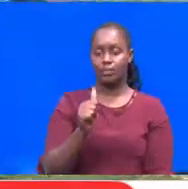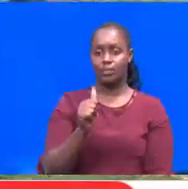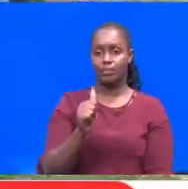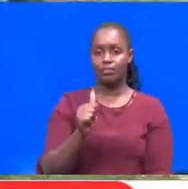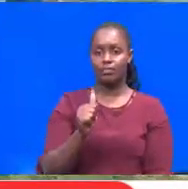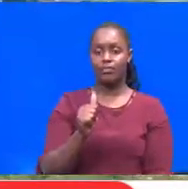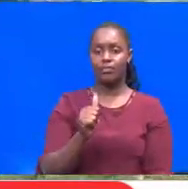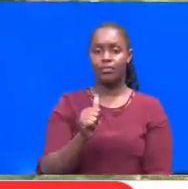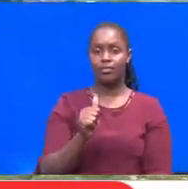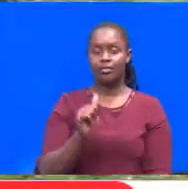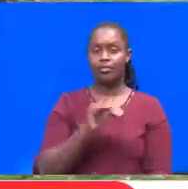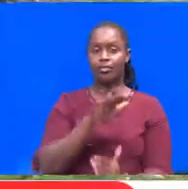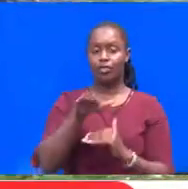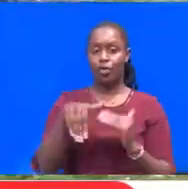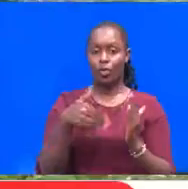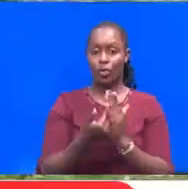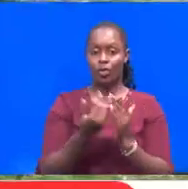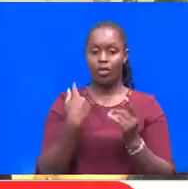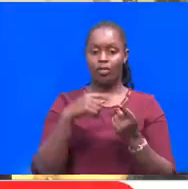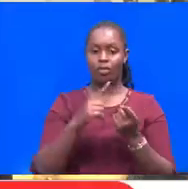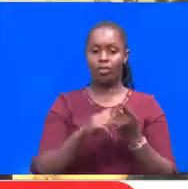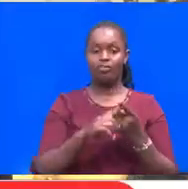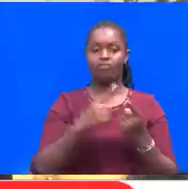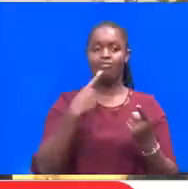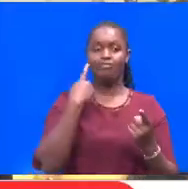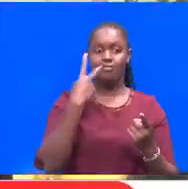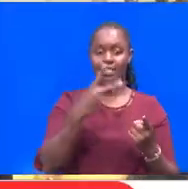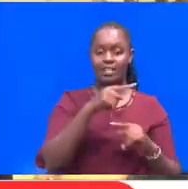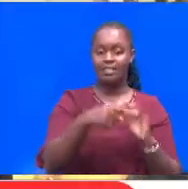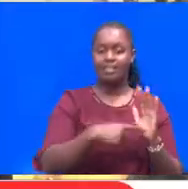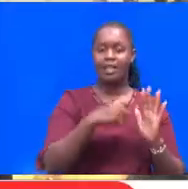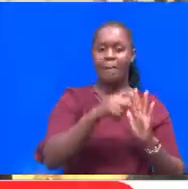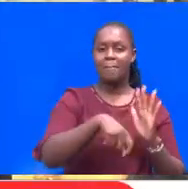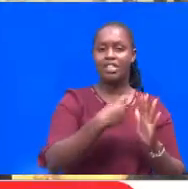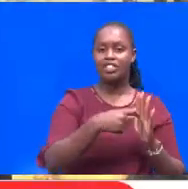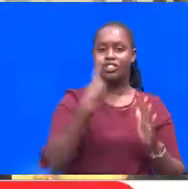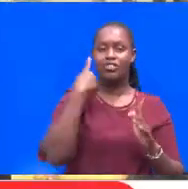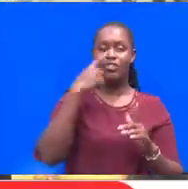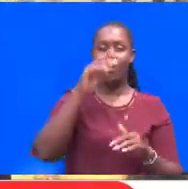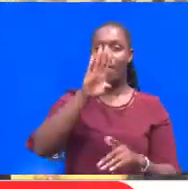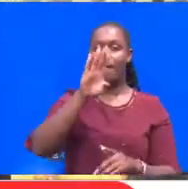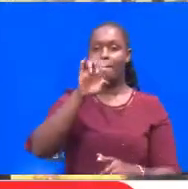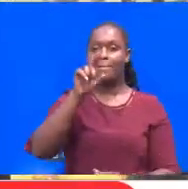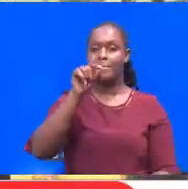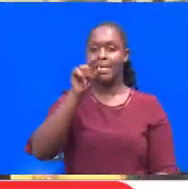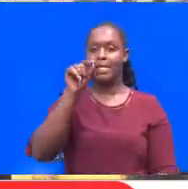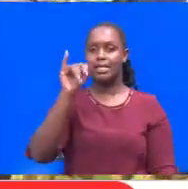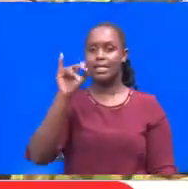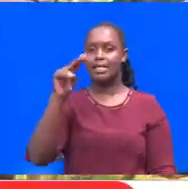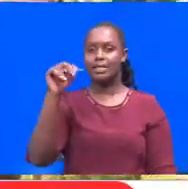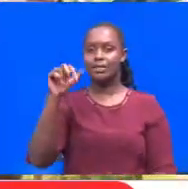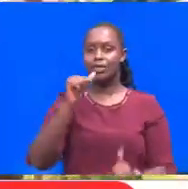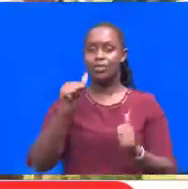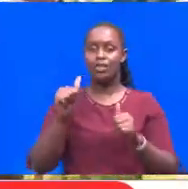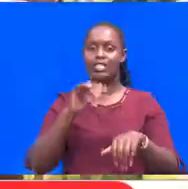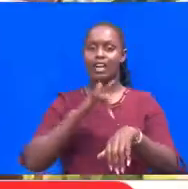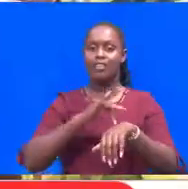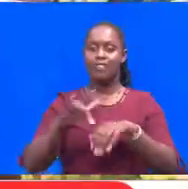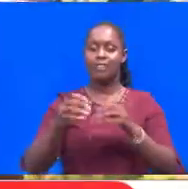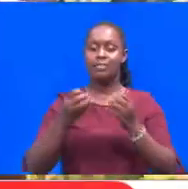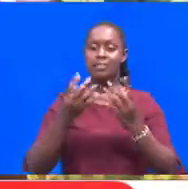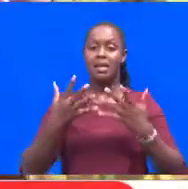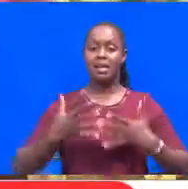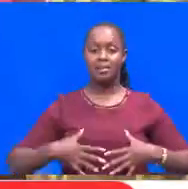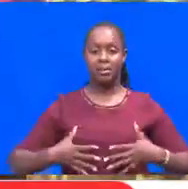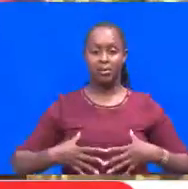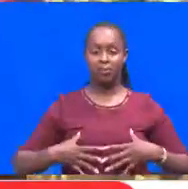wananchi wanatazama kuteketea kwa mashine hizi ambazo zimeendelea kuathiri mamia ya wakazi. Wengi waliofika hapa